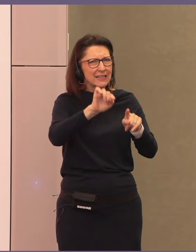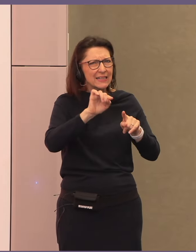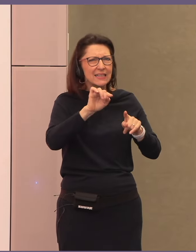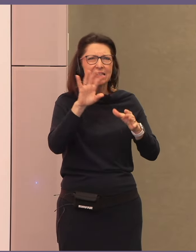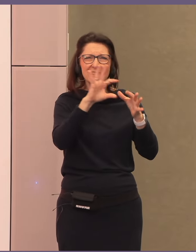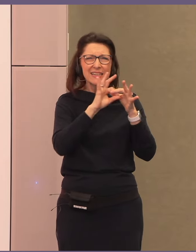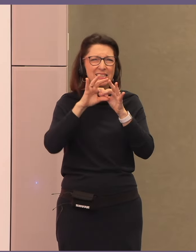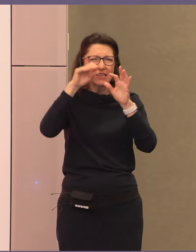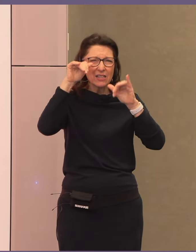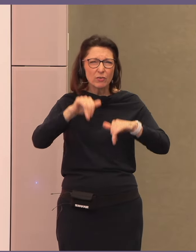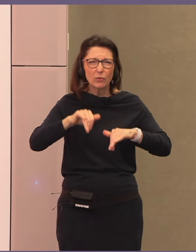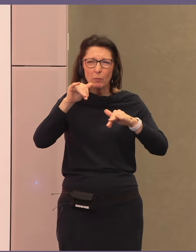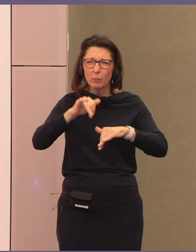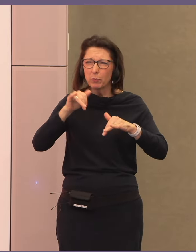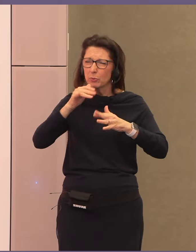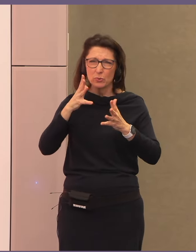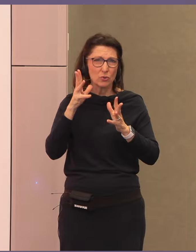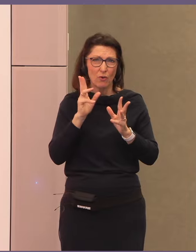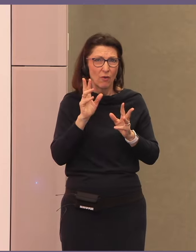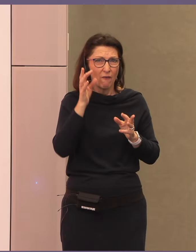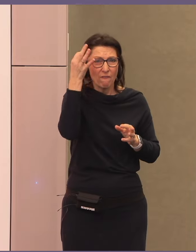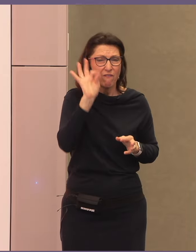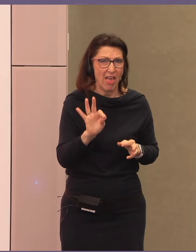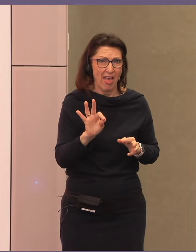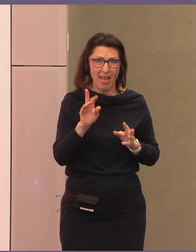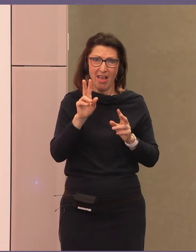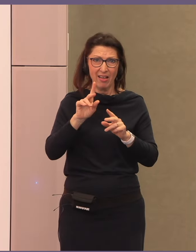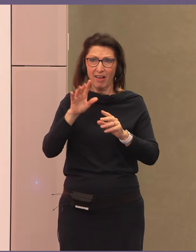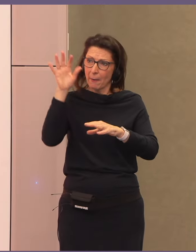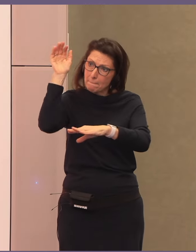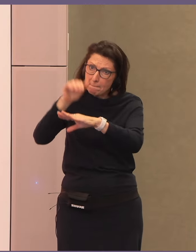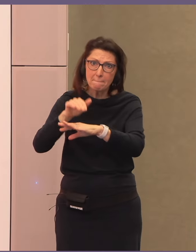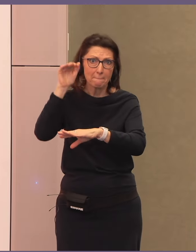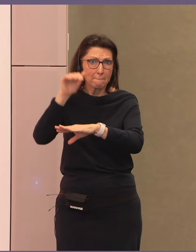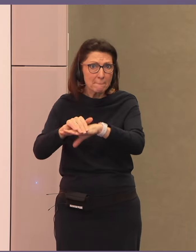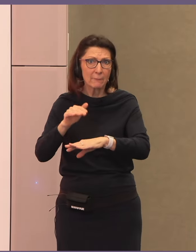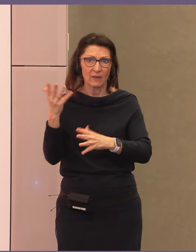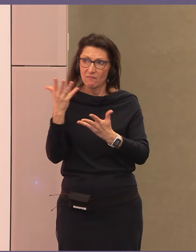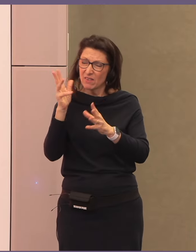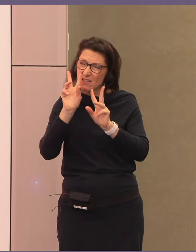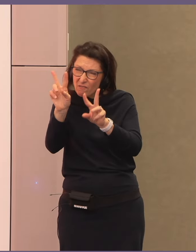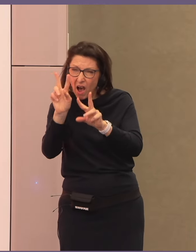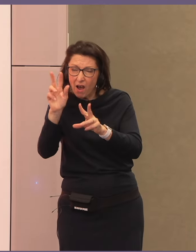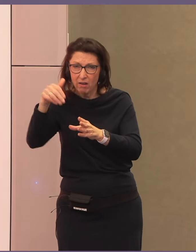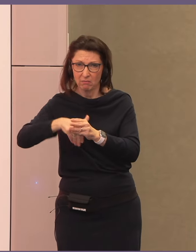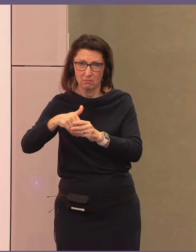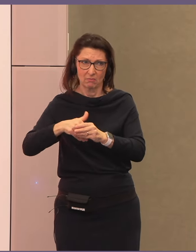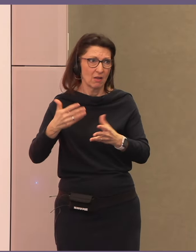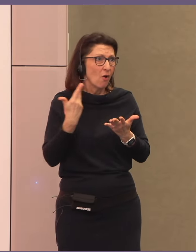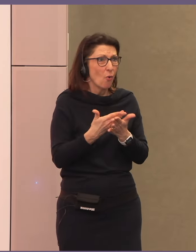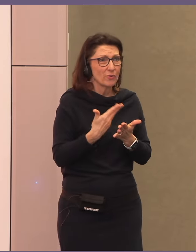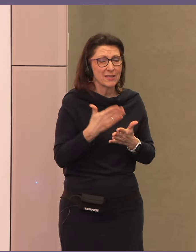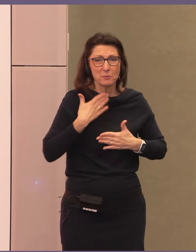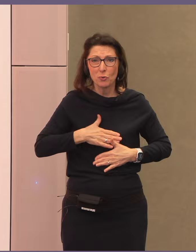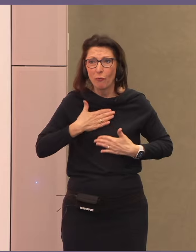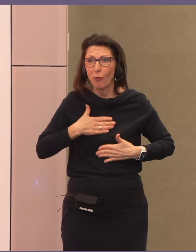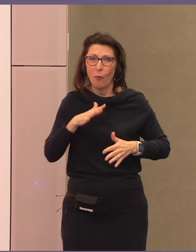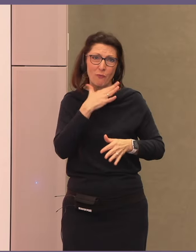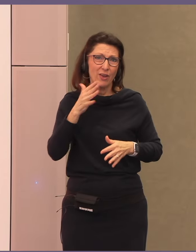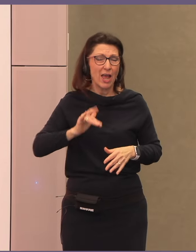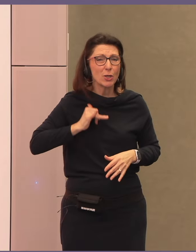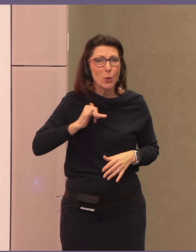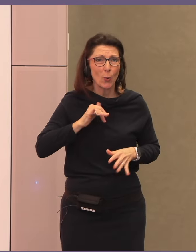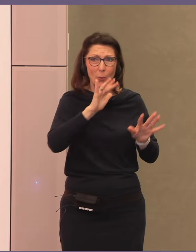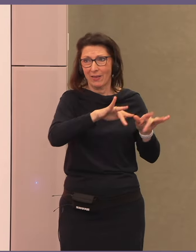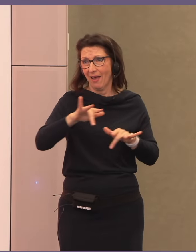dahintersteht. Deswegen ist es so wichtig, heute auch zu erwähnen, wie dankbar wir sein können, dass junge Menschen hierher kommen, einen Zugang haben zu